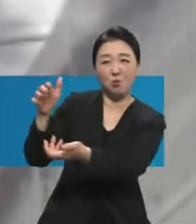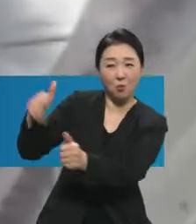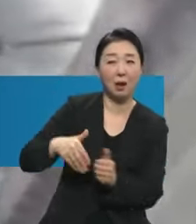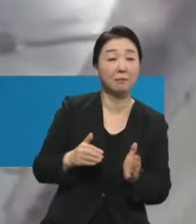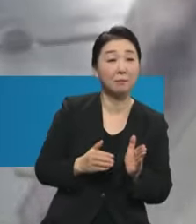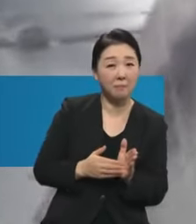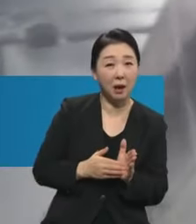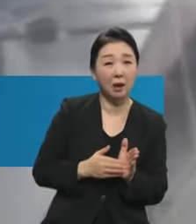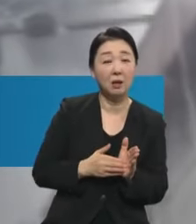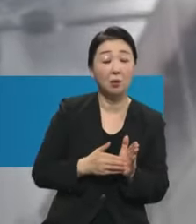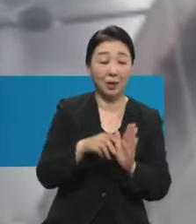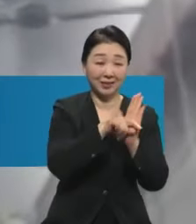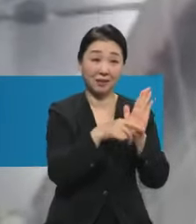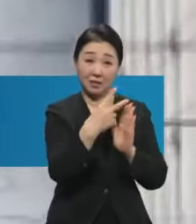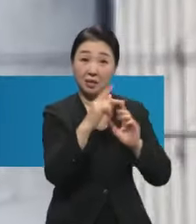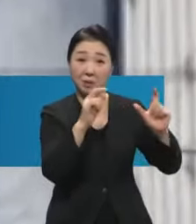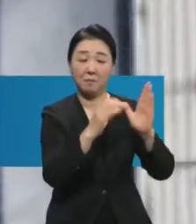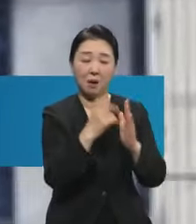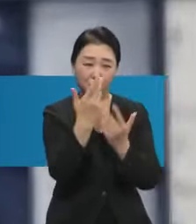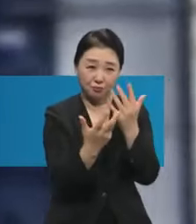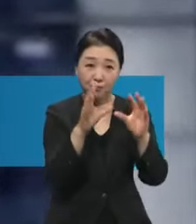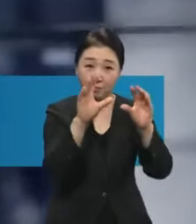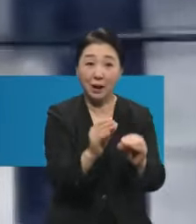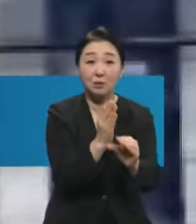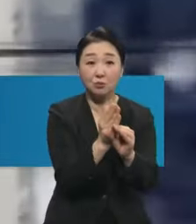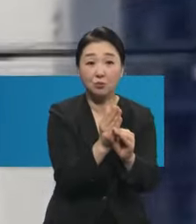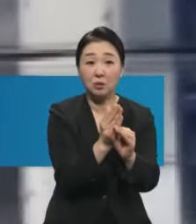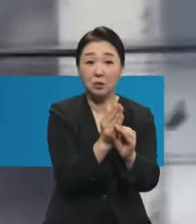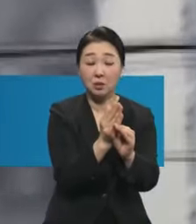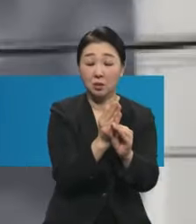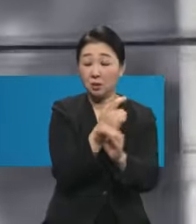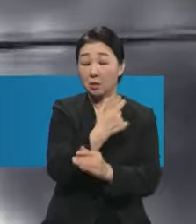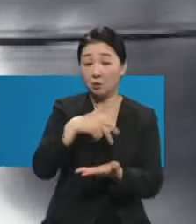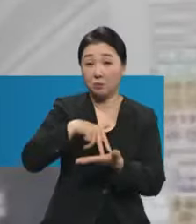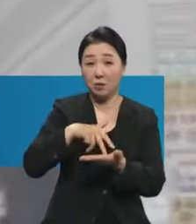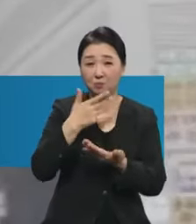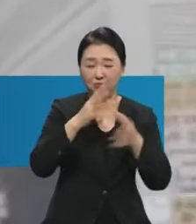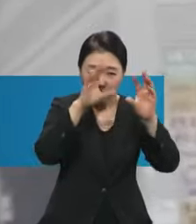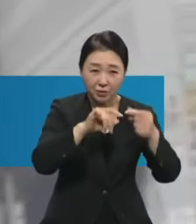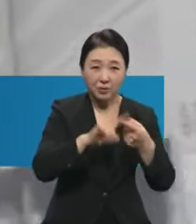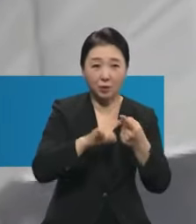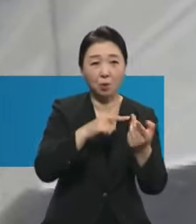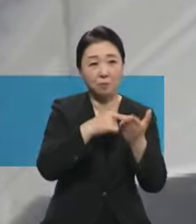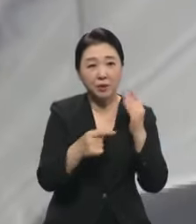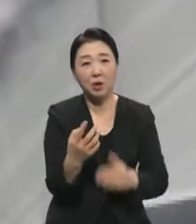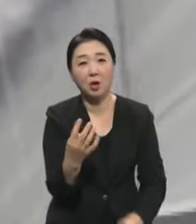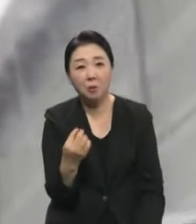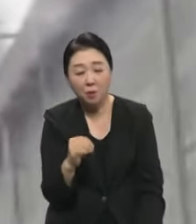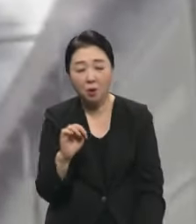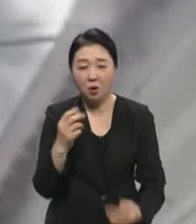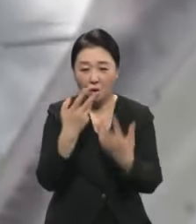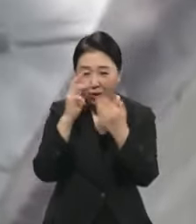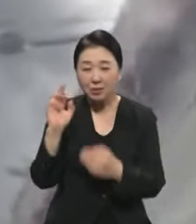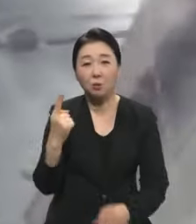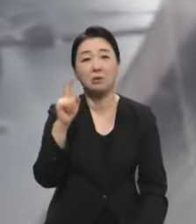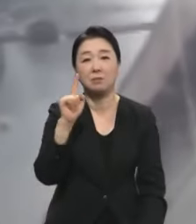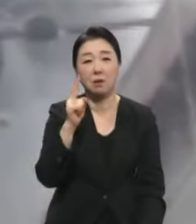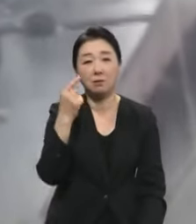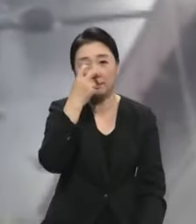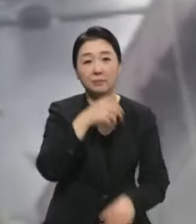동원하는 대응 2단계를 발령해 불을 끄고 있습니다. 당국은 불을 모두 끄는 대로 피해 규모와 화재 원인을 조사할